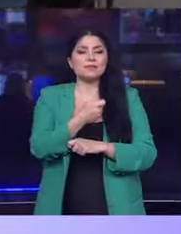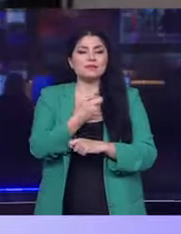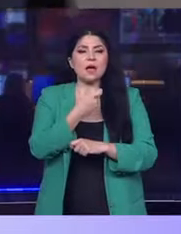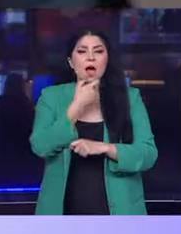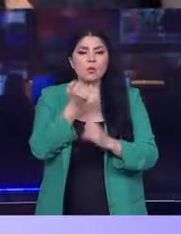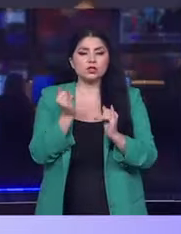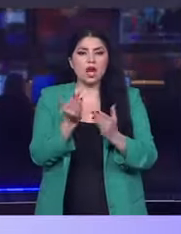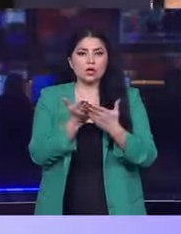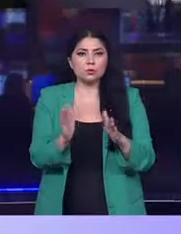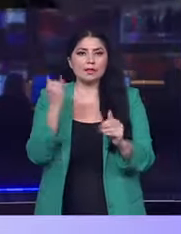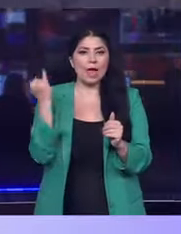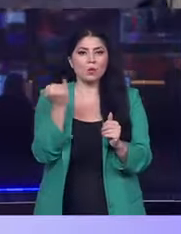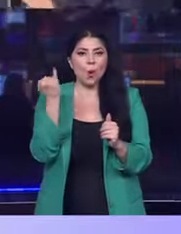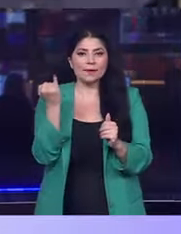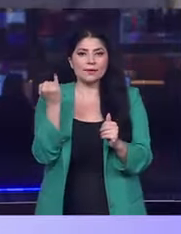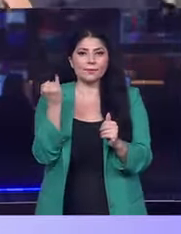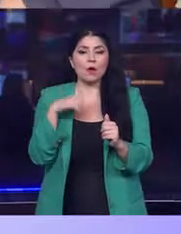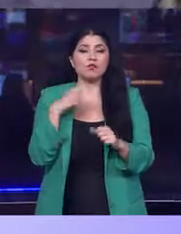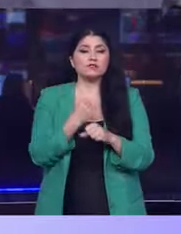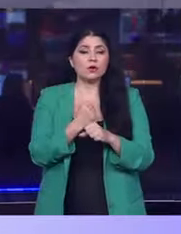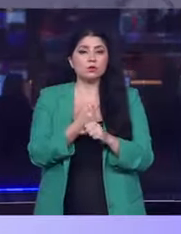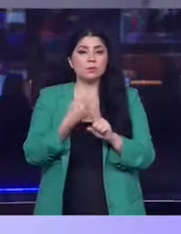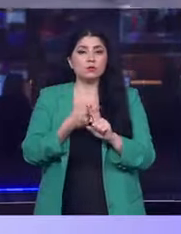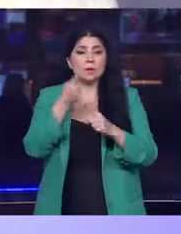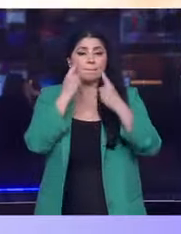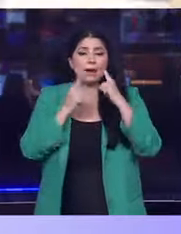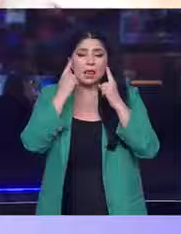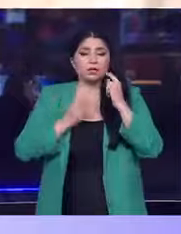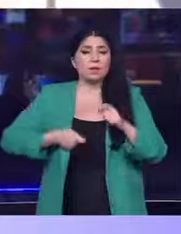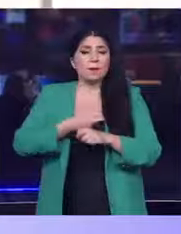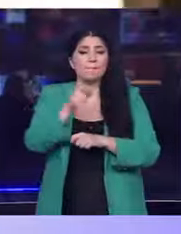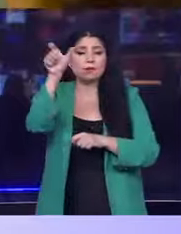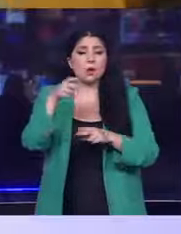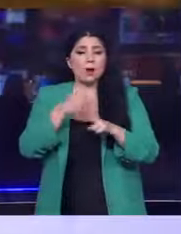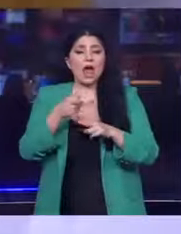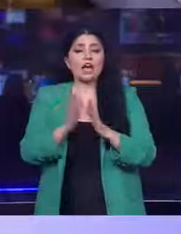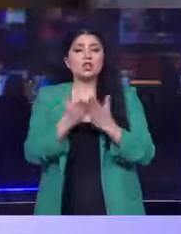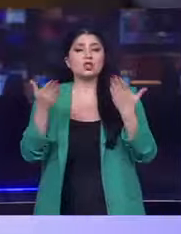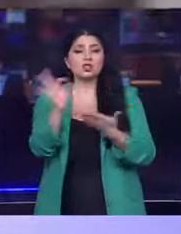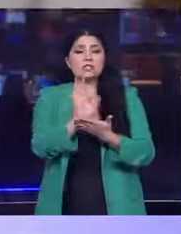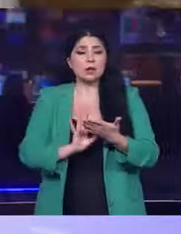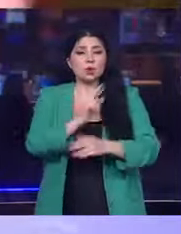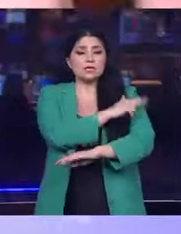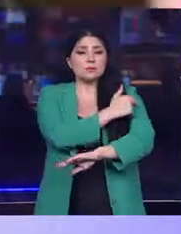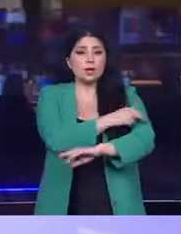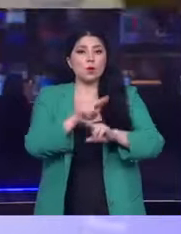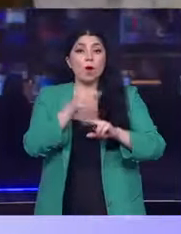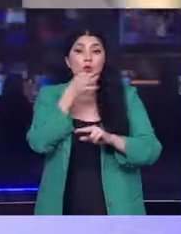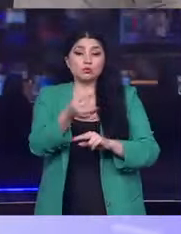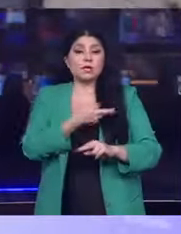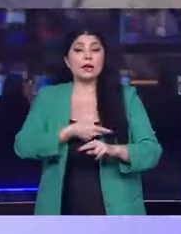la începutul anului. Au fost făcute și plângeri de către pacienți la registratura spitalului, după cum ne